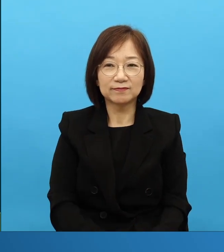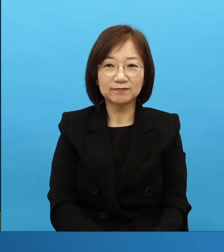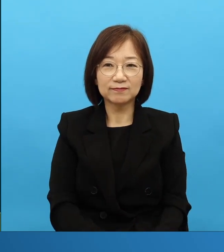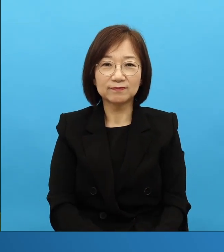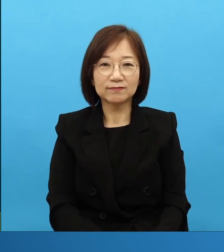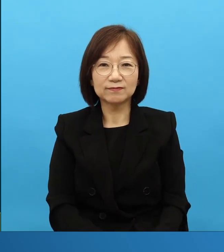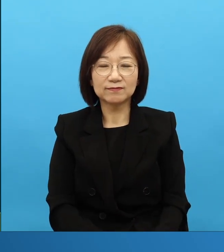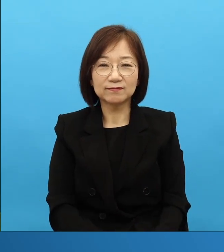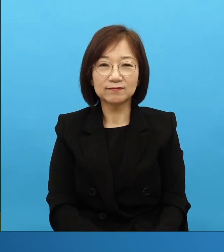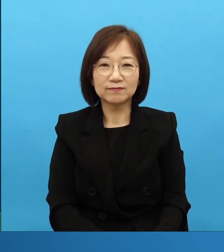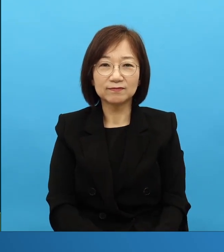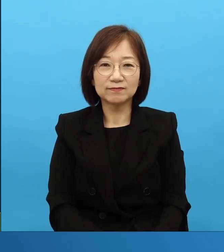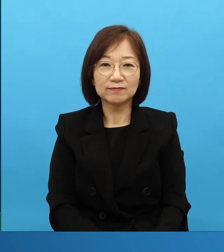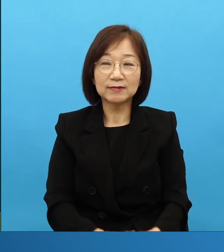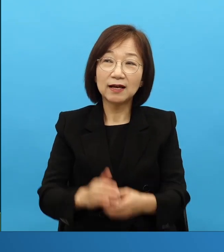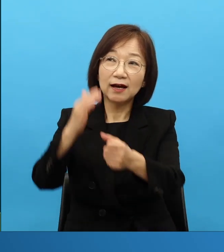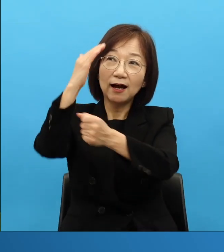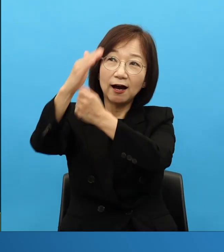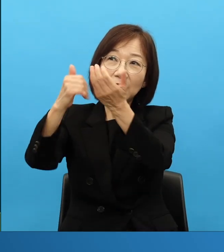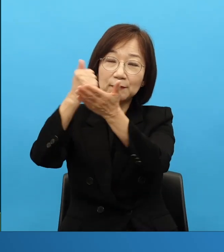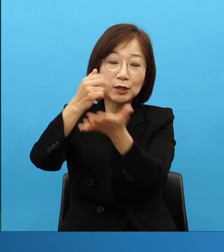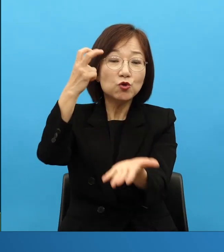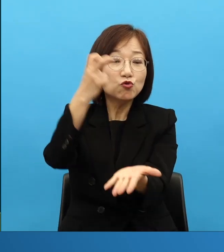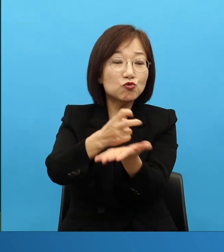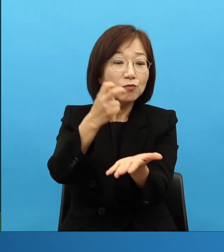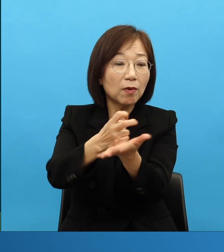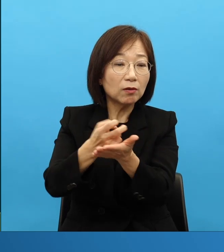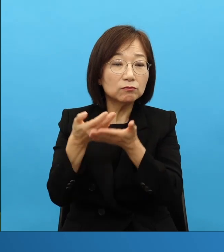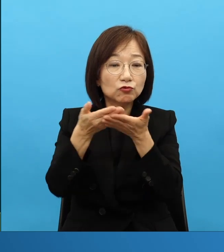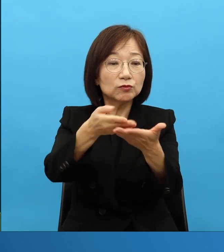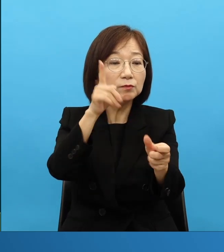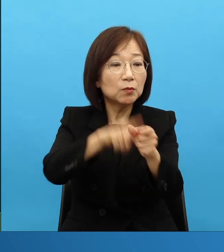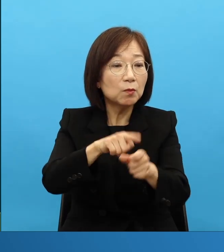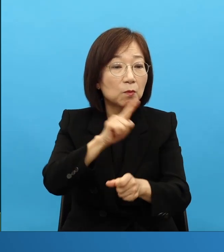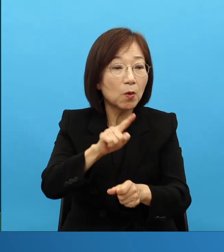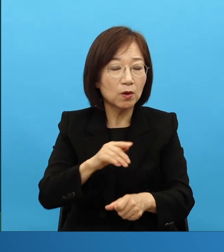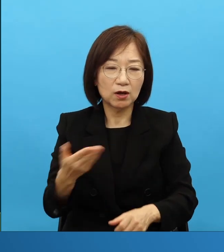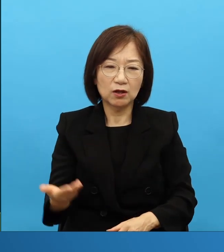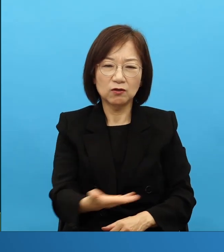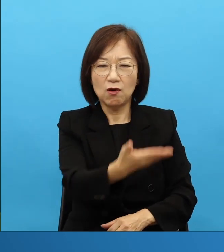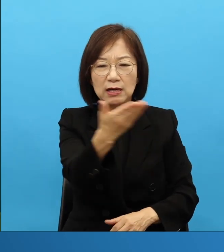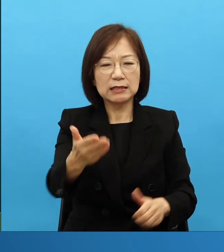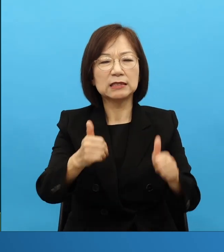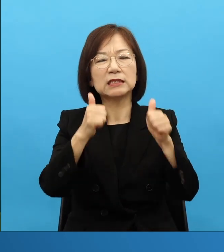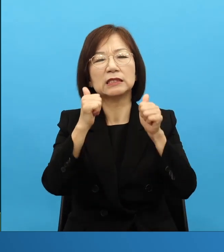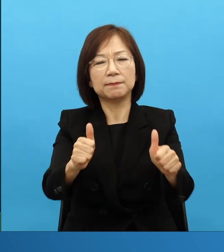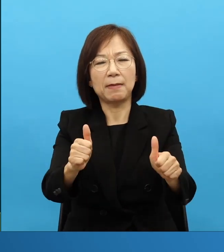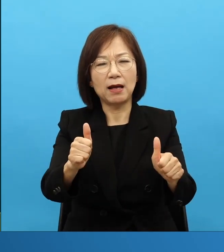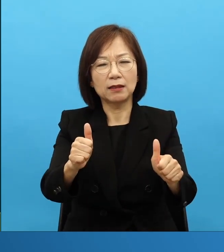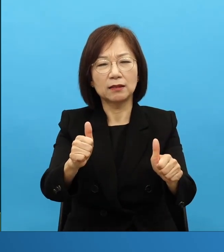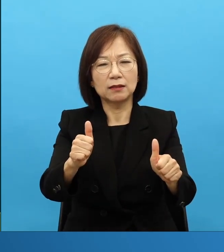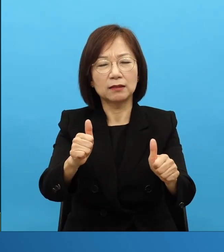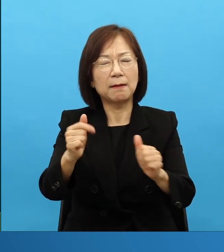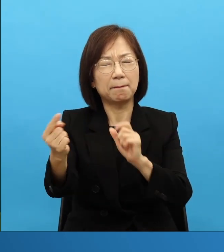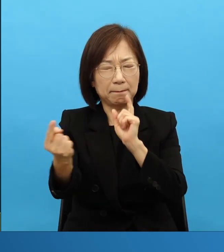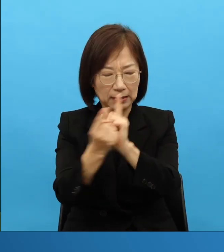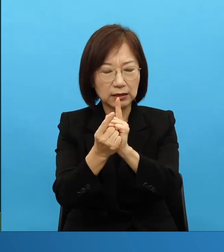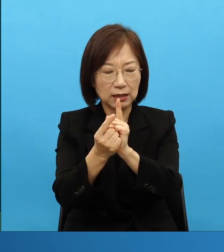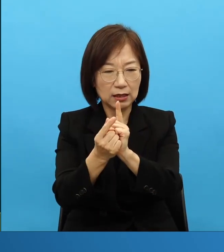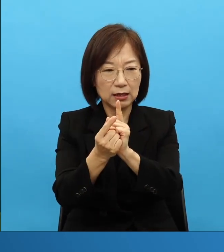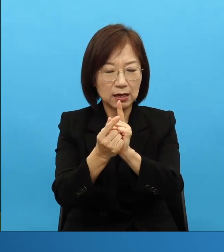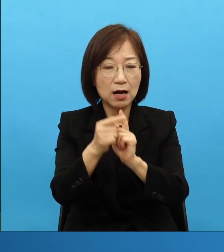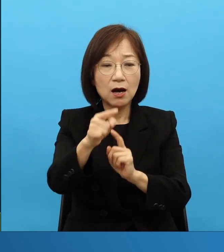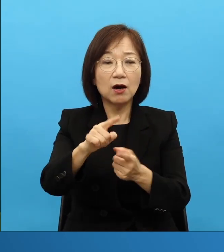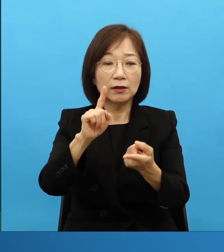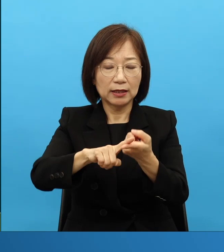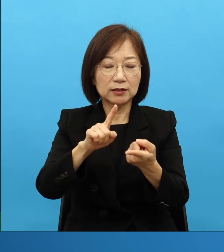하나님이 율법을 준 것은 심판 아래 있음을 깨닫게 하기 위함이요. It says God gave you the law that you could 그걸 믿고 realize. 있다니까. That's what Paul